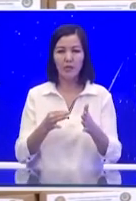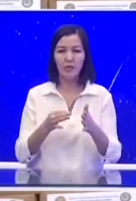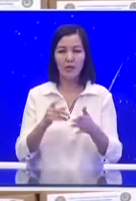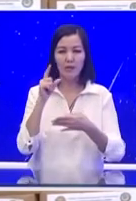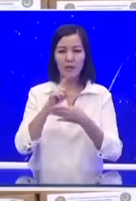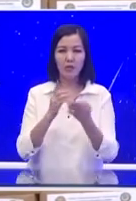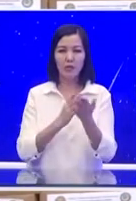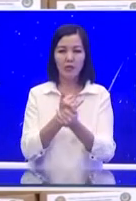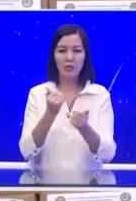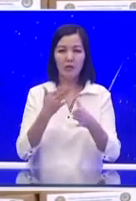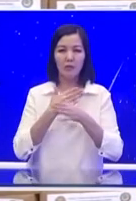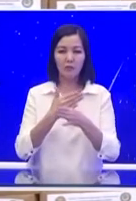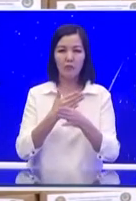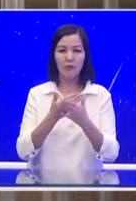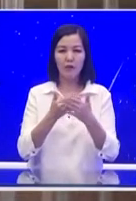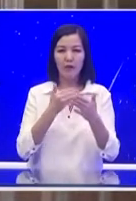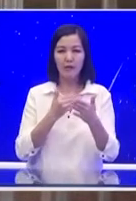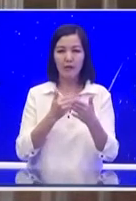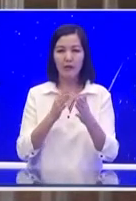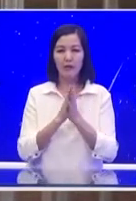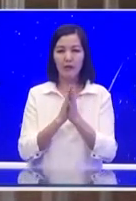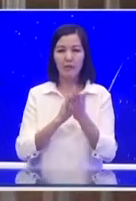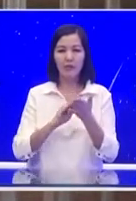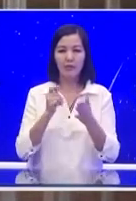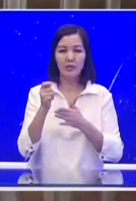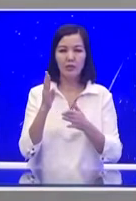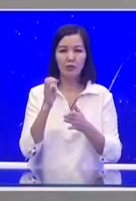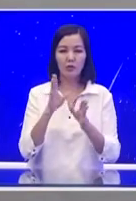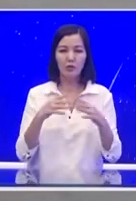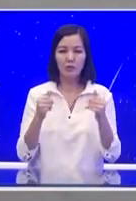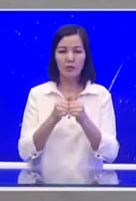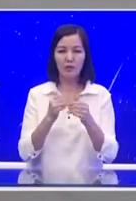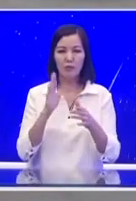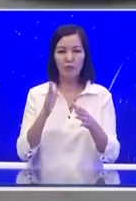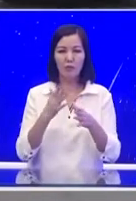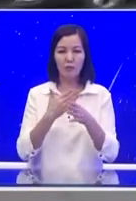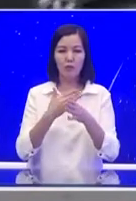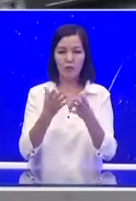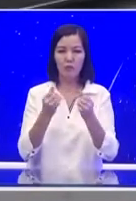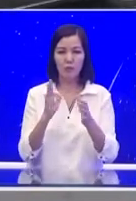будет оказана помощь тем, кто ранее обратился к нам. Это порядка 400 семей.